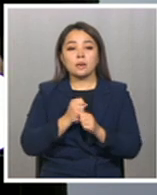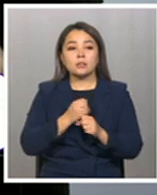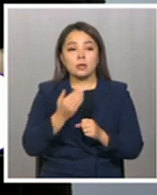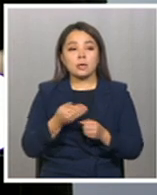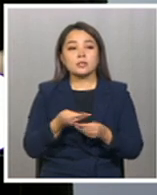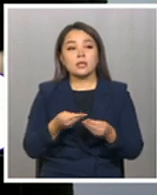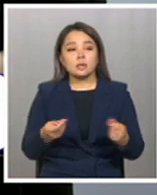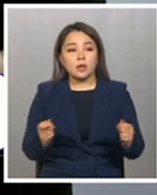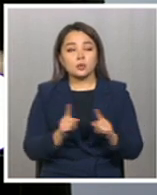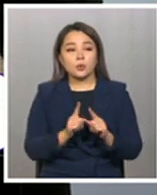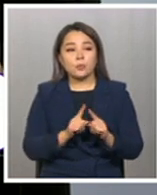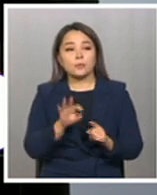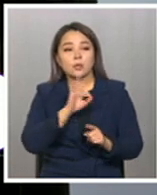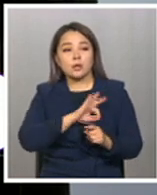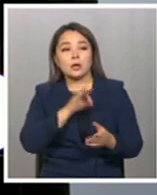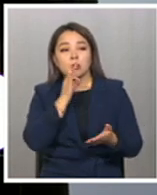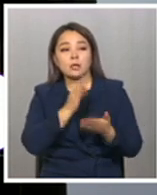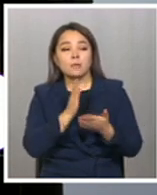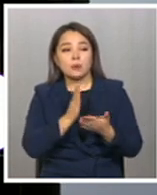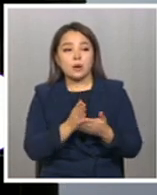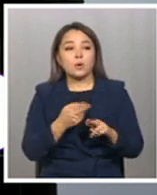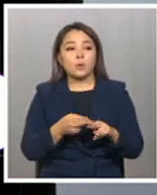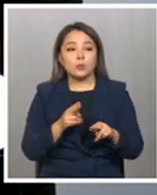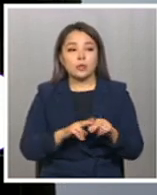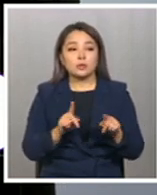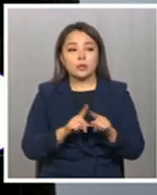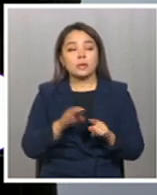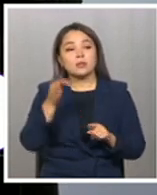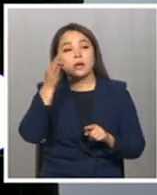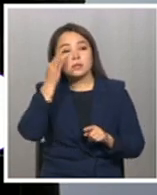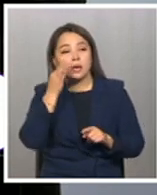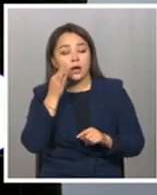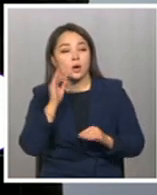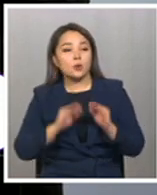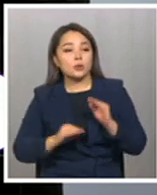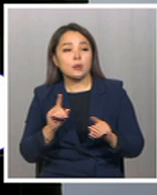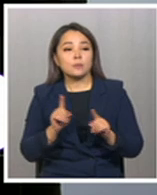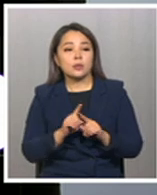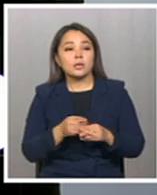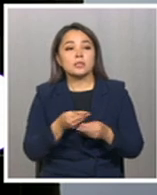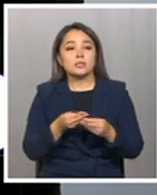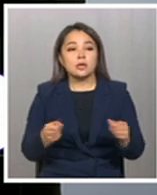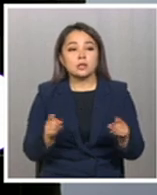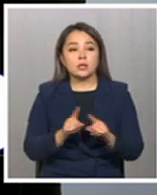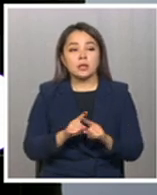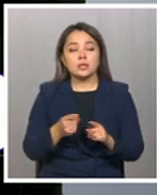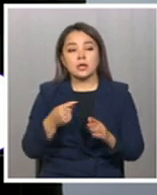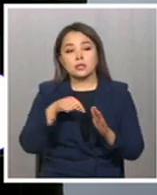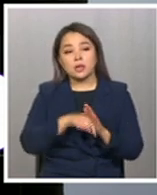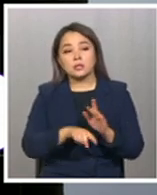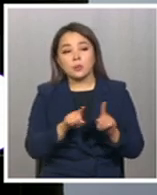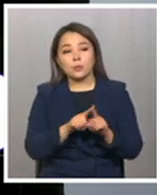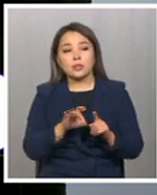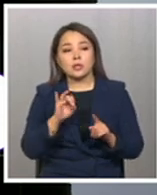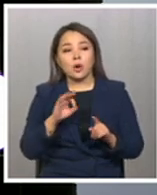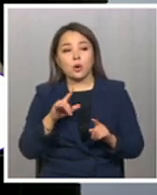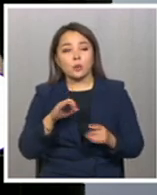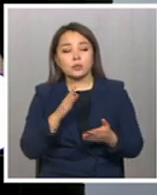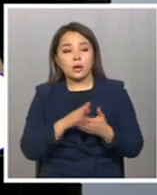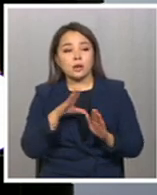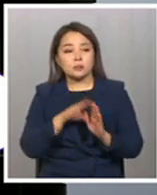еріткіш ретінде қолданылады. Олар тәтті құрамында, еріткіш ретінде, йогурт